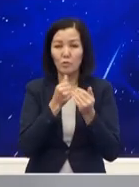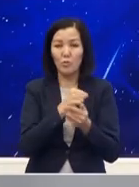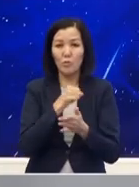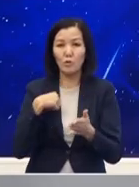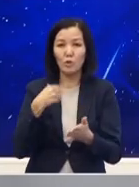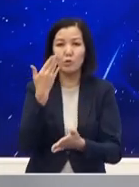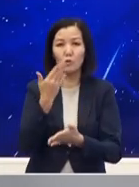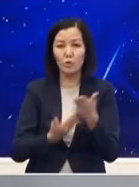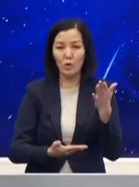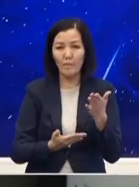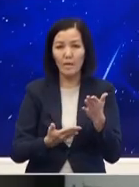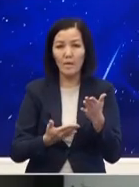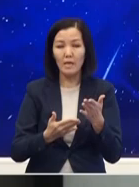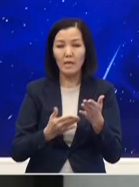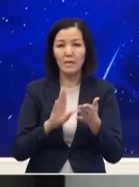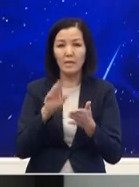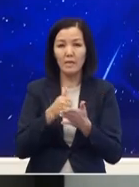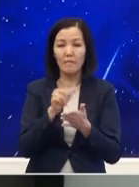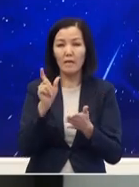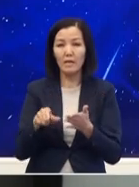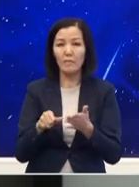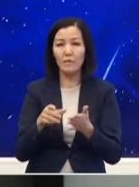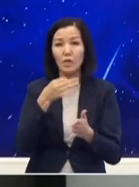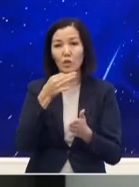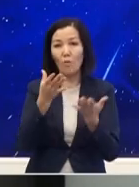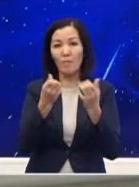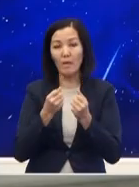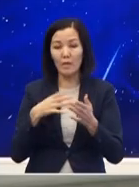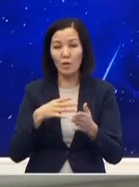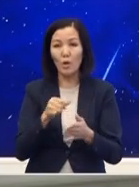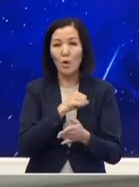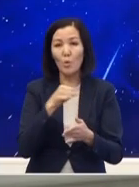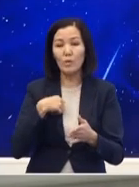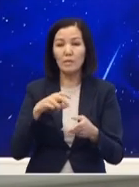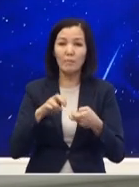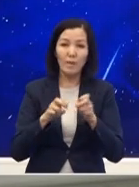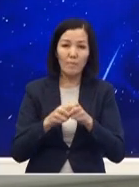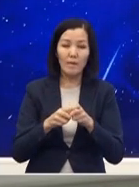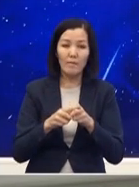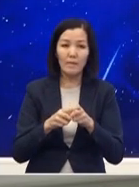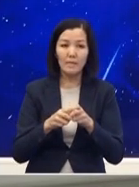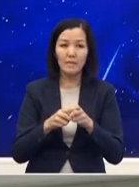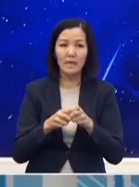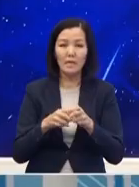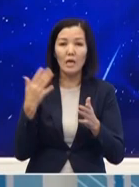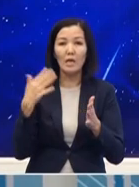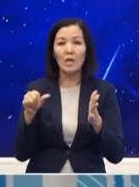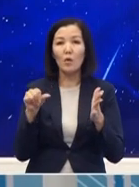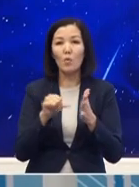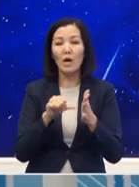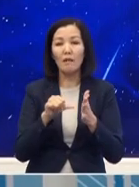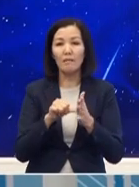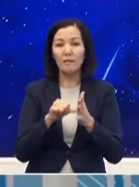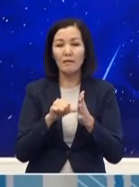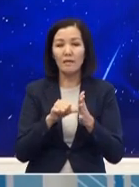сауалдарын қойып, құзырлы басшыдан жауап алады. Сонымен қатар жеке басқа қатысты 56 түрлі мемлекеттік анықтамаға да егоп бұрыш